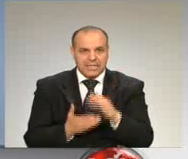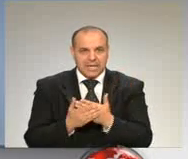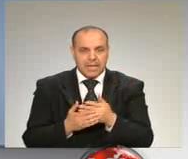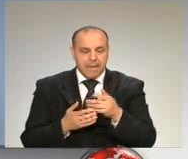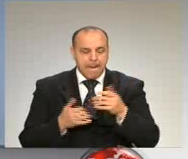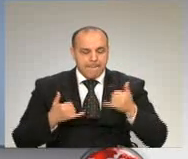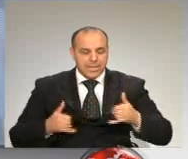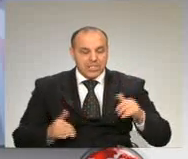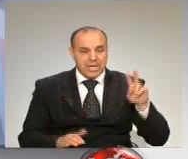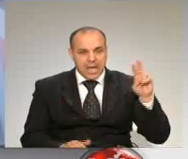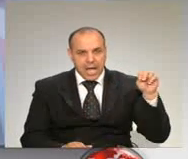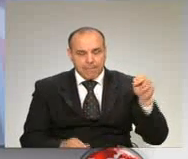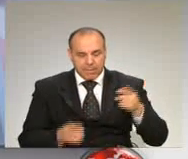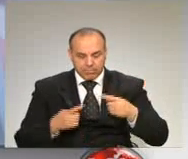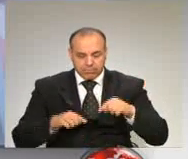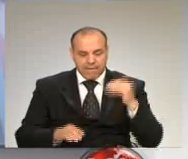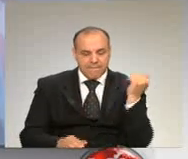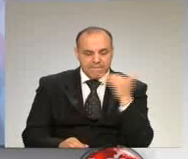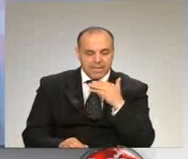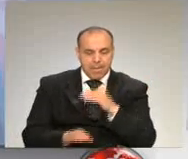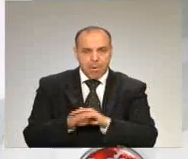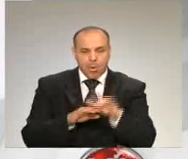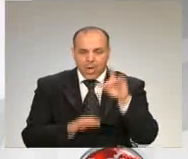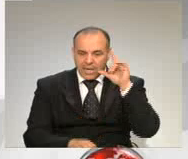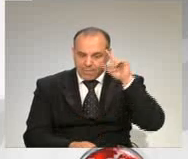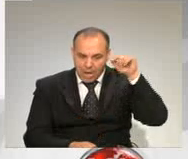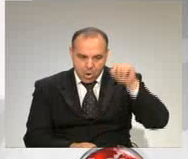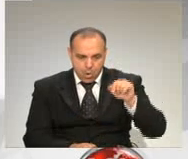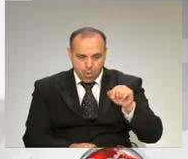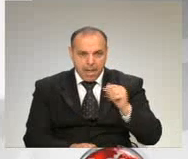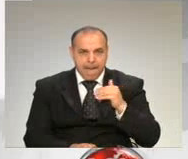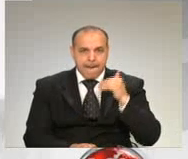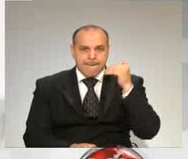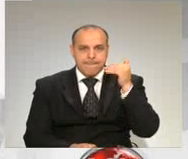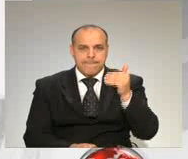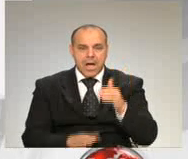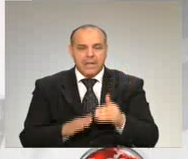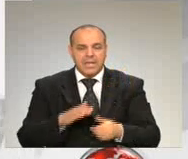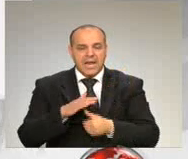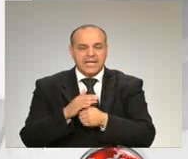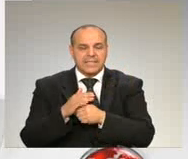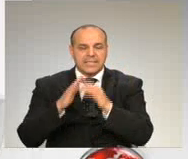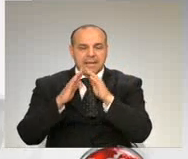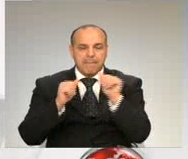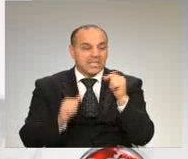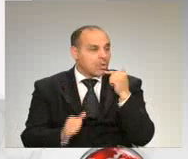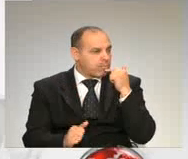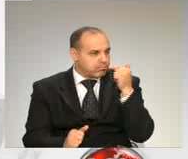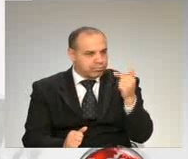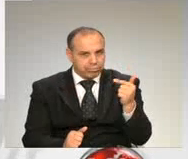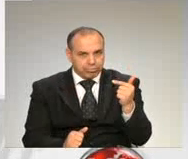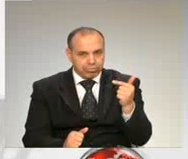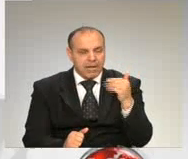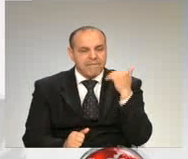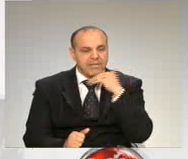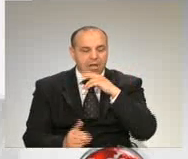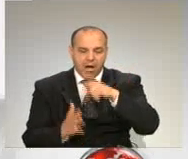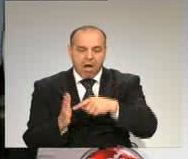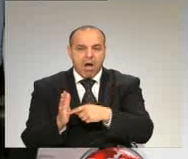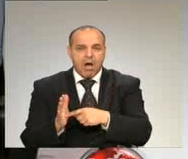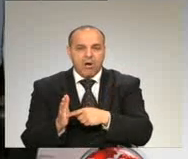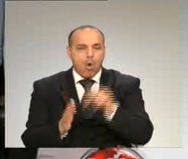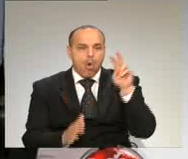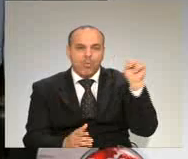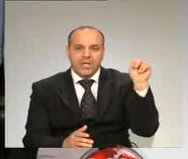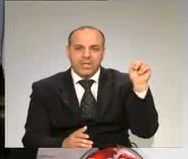مجلس الأمن الدولي لعقد جلسة طارئة حول ليبيا اليوم، وذلك بعد أن دعا الرئيس المصري عبد الفتاح السيسي إلى إصدار قرار